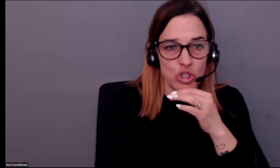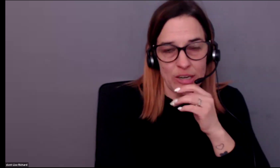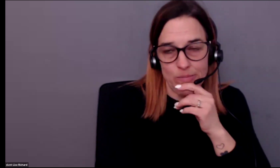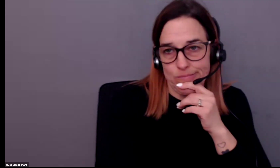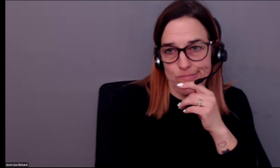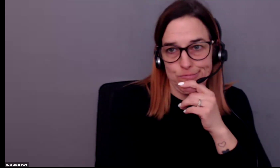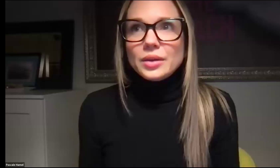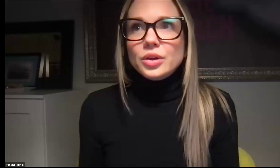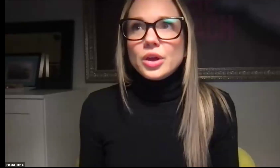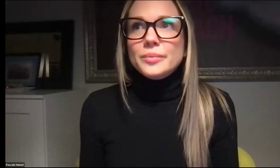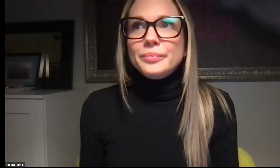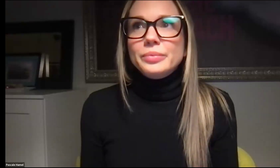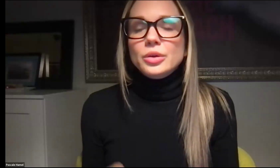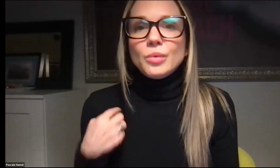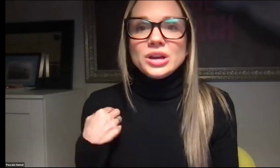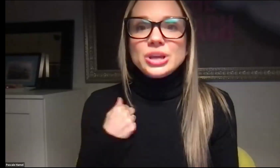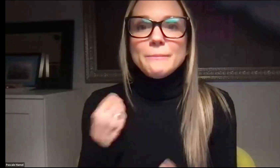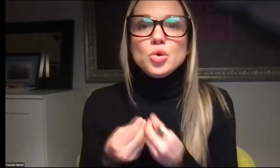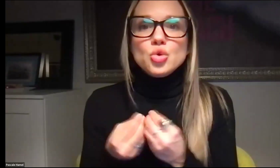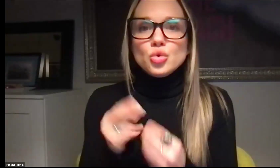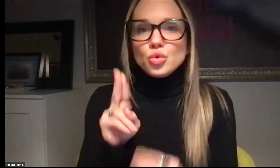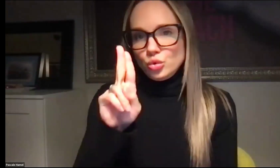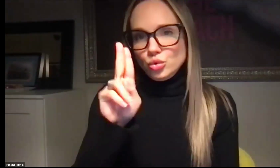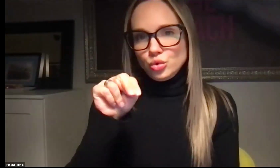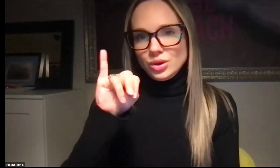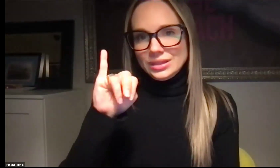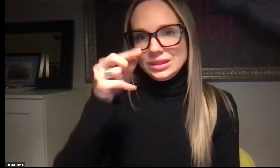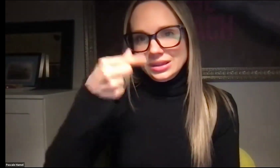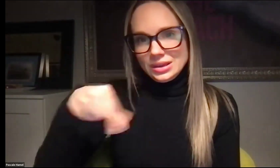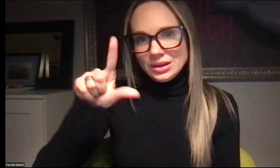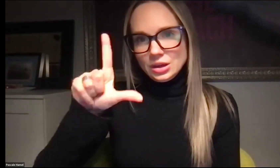pourrais nous suggérer? OK. Moi, j'aime beaucoup